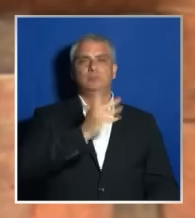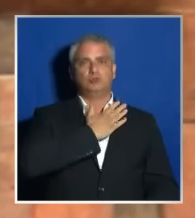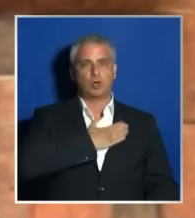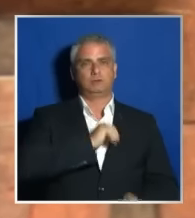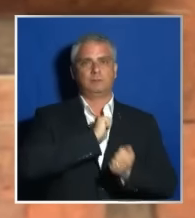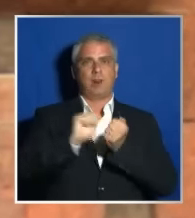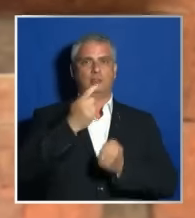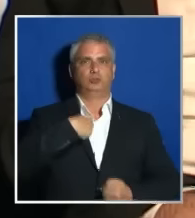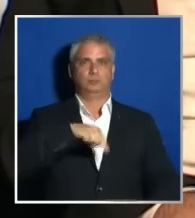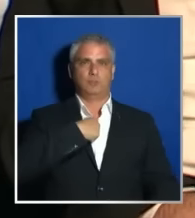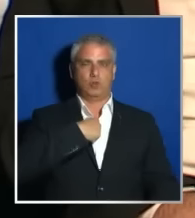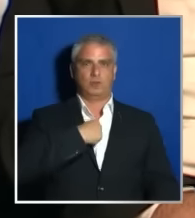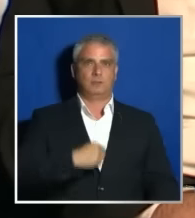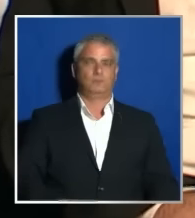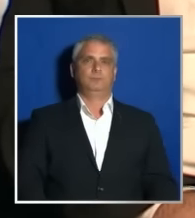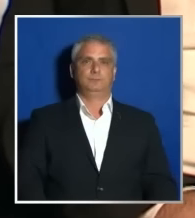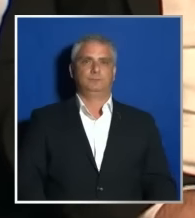שרוצים להשמידנו.